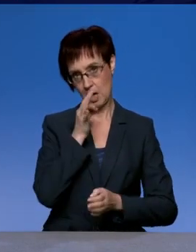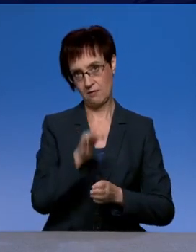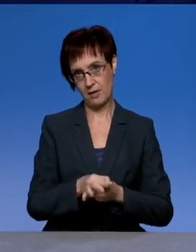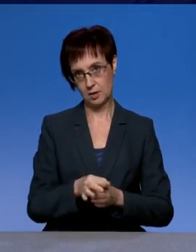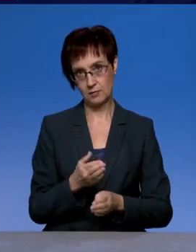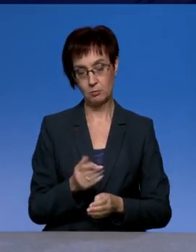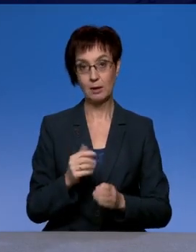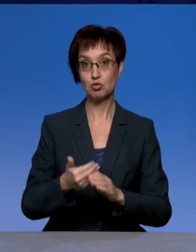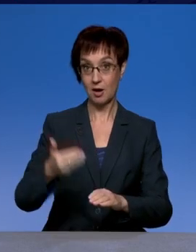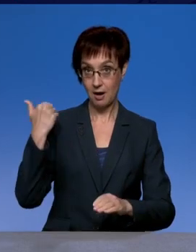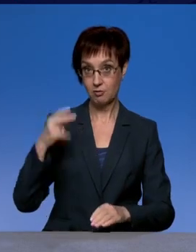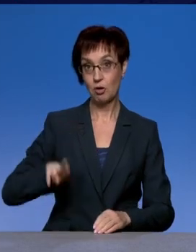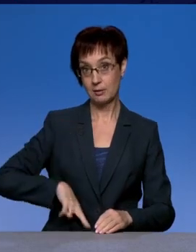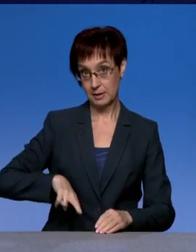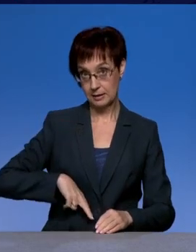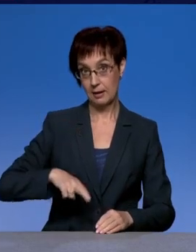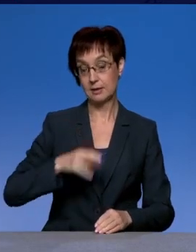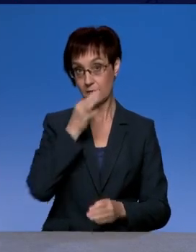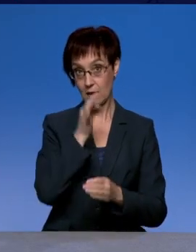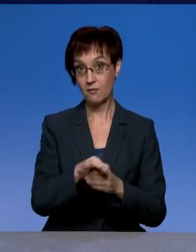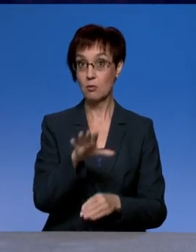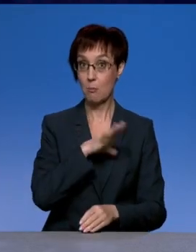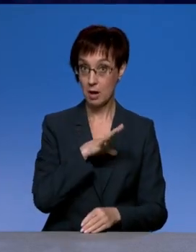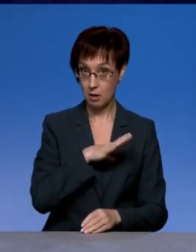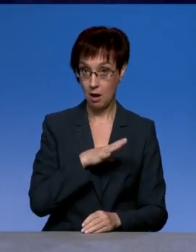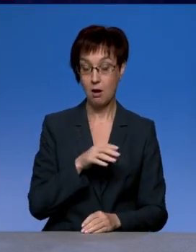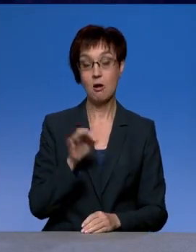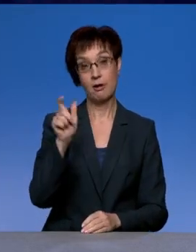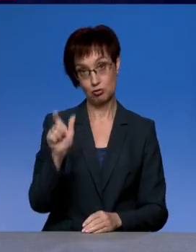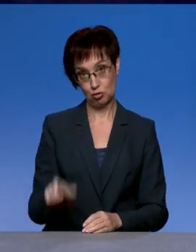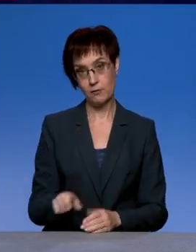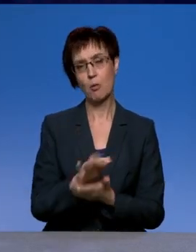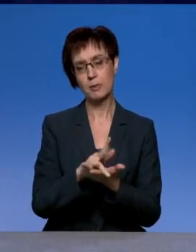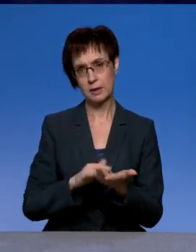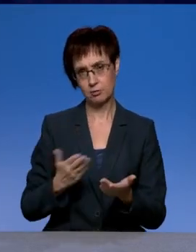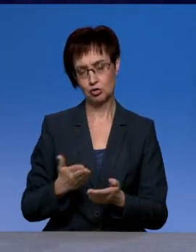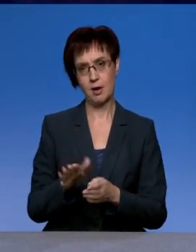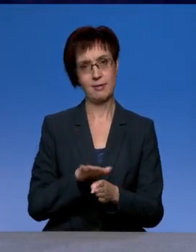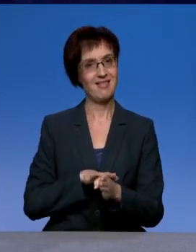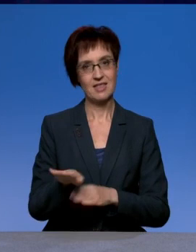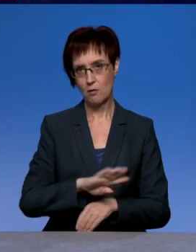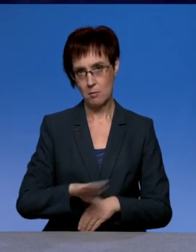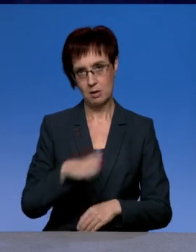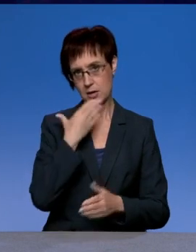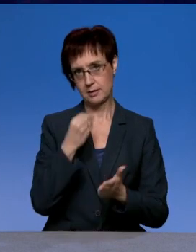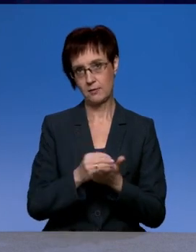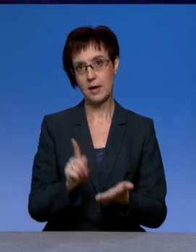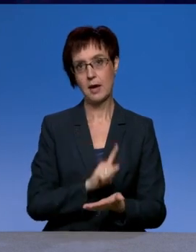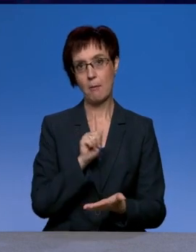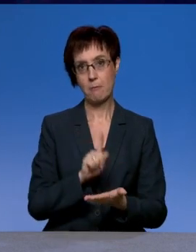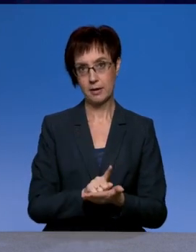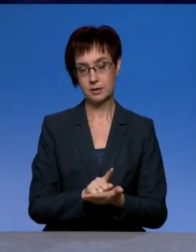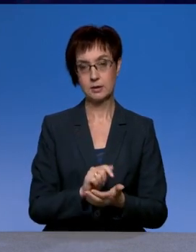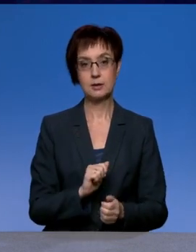привлечен к административной и продолжает недобросовестным и злостным образом не исполнять свои обязанности. Поэтому здесь,